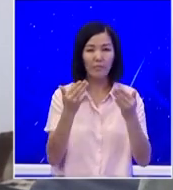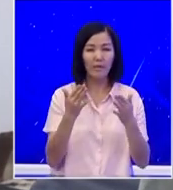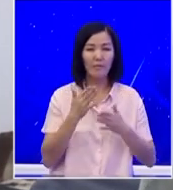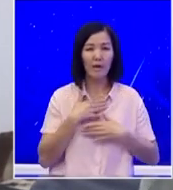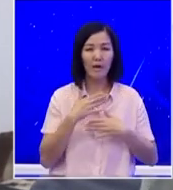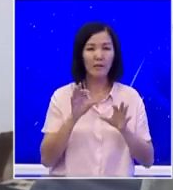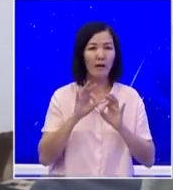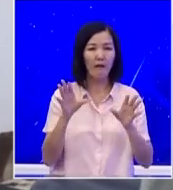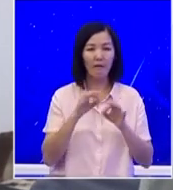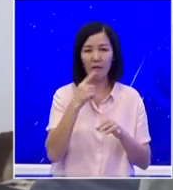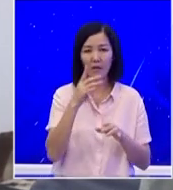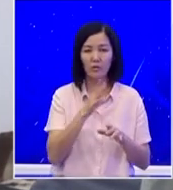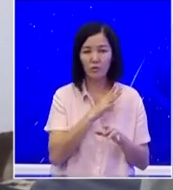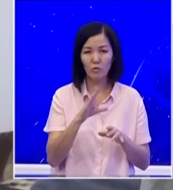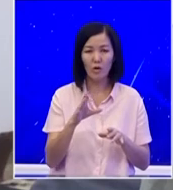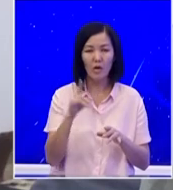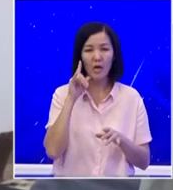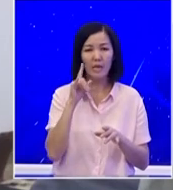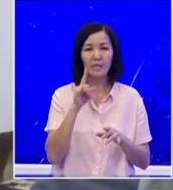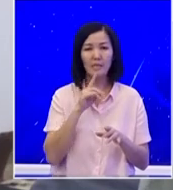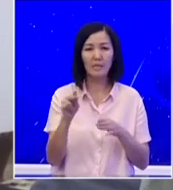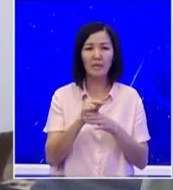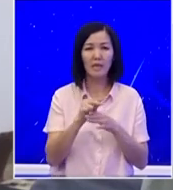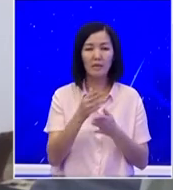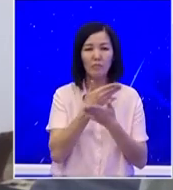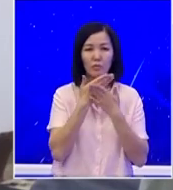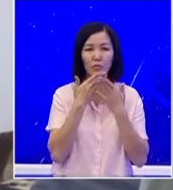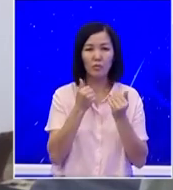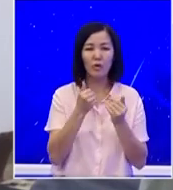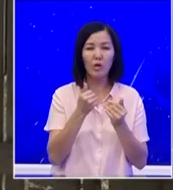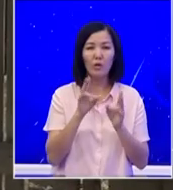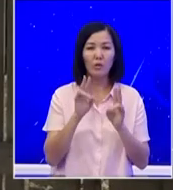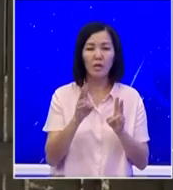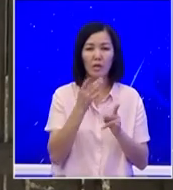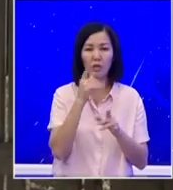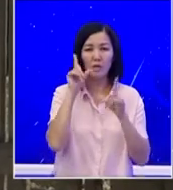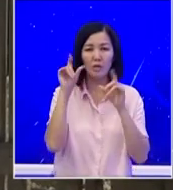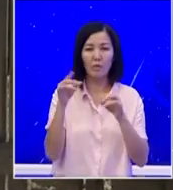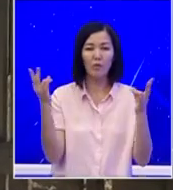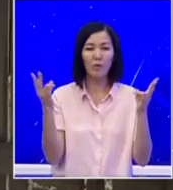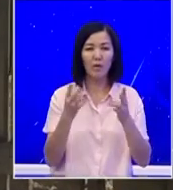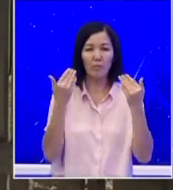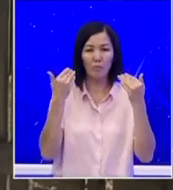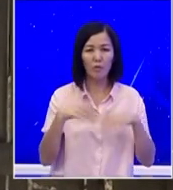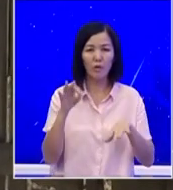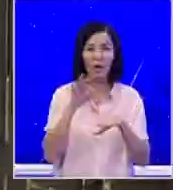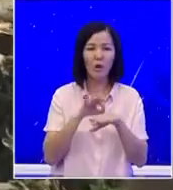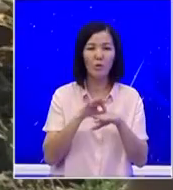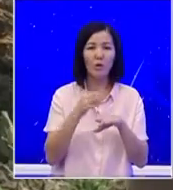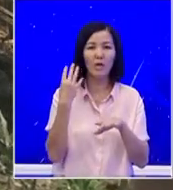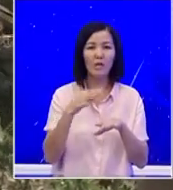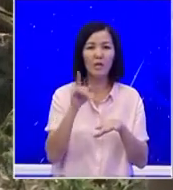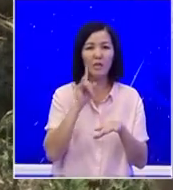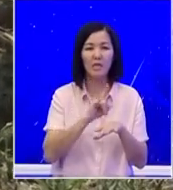оны ешкім айтпады. Біздің Қазақстанда мұндай ем түрі жоқ. Тек шетелде ғана. Бойындағы дертіне қарамастан 40 жастағы